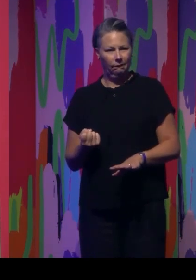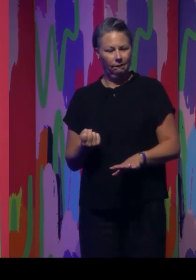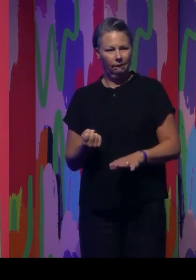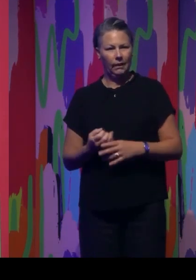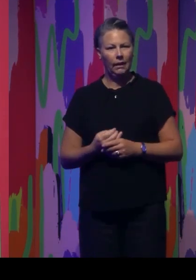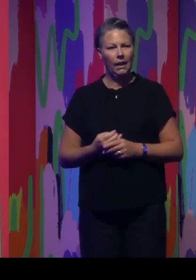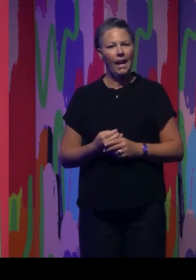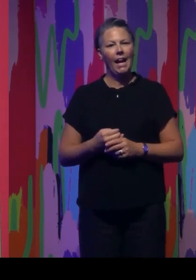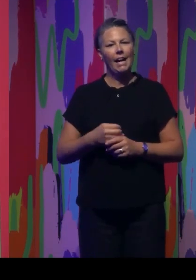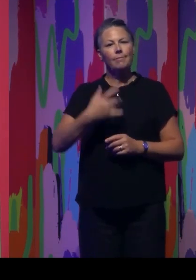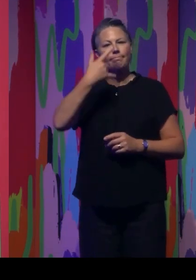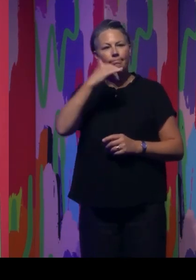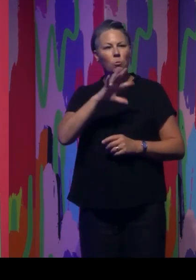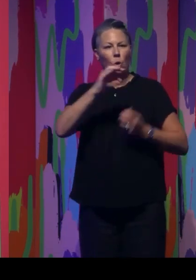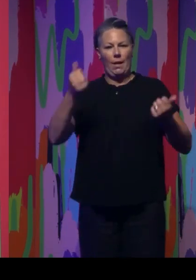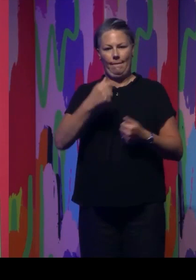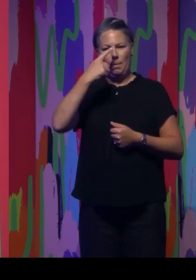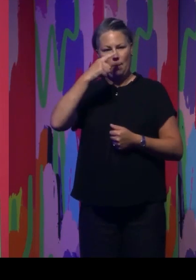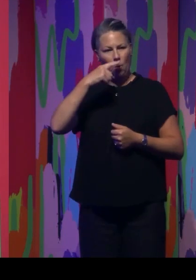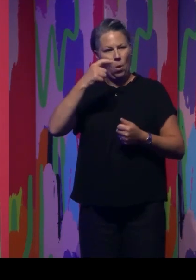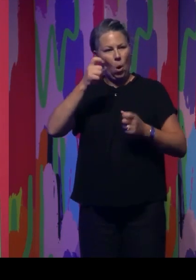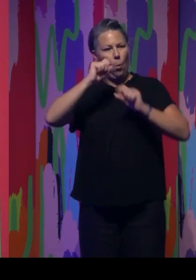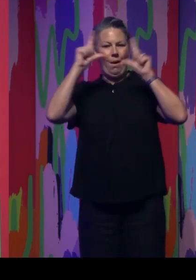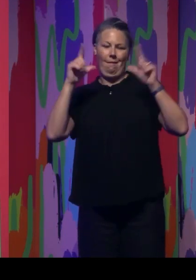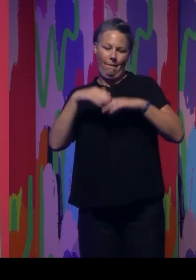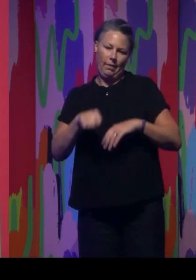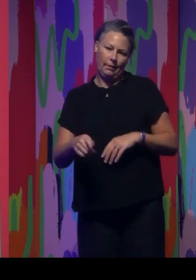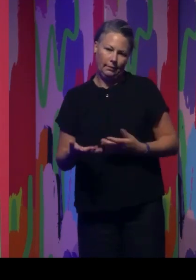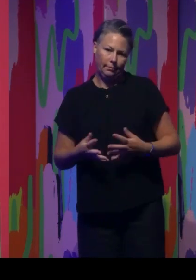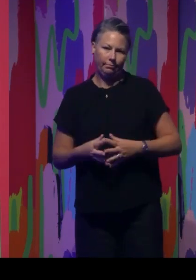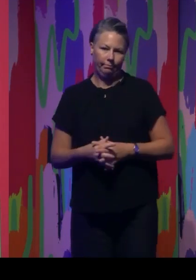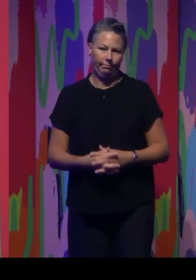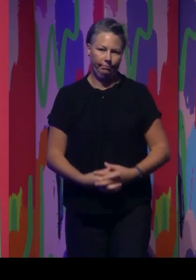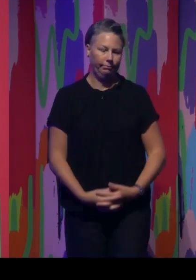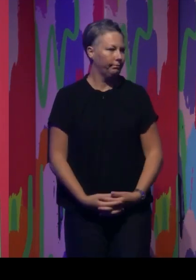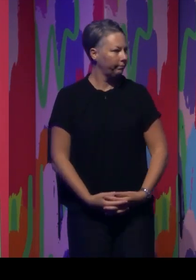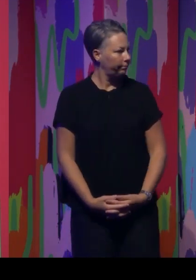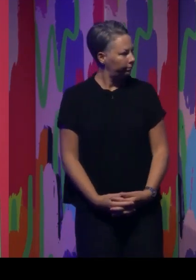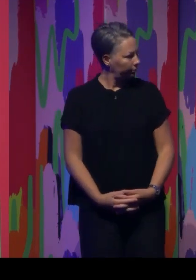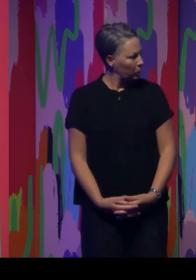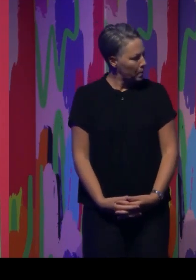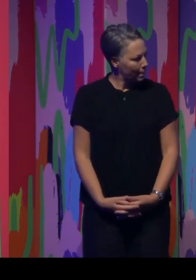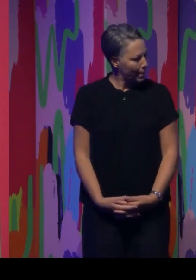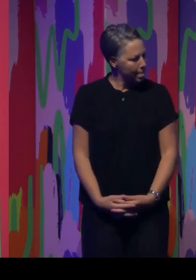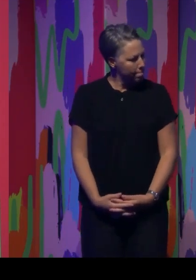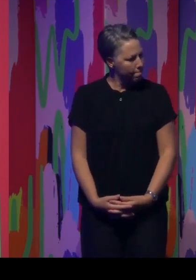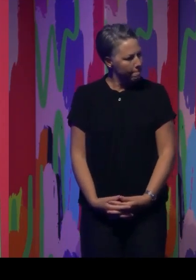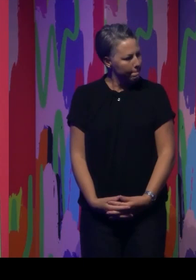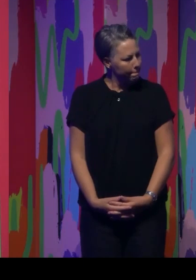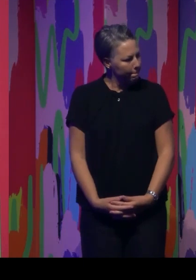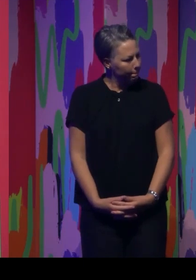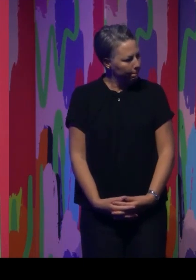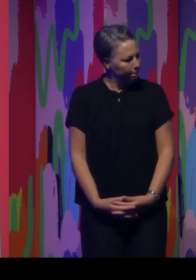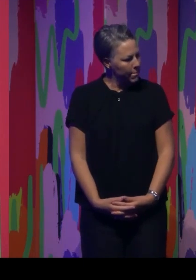discovered widely as yet. এবং তারা মনে করে যে অ্যাসেক্সুয়ালদের মধ্যে যারা হেটেরোরোম্যান্টিক বায়োরোম্যান্টিক তারা